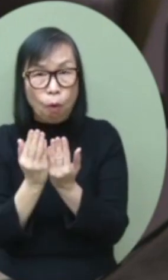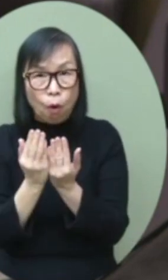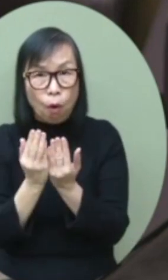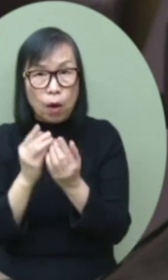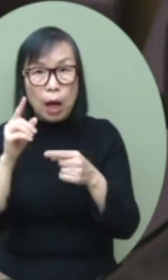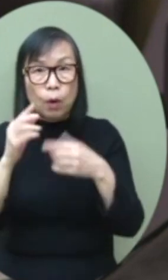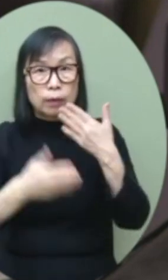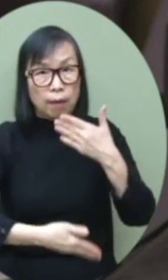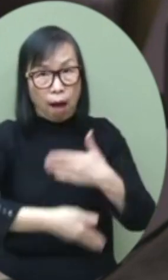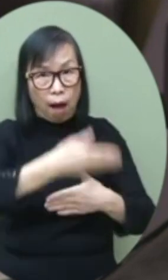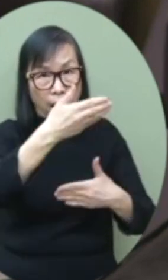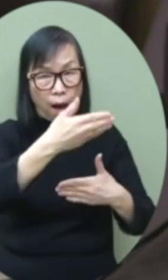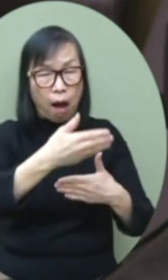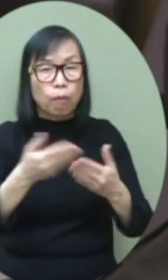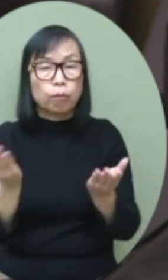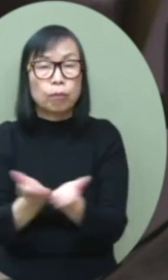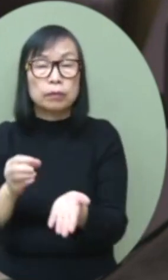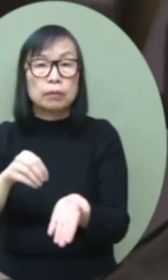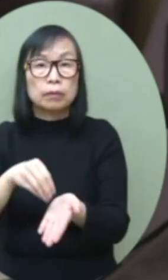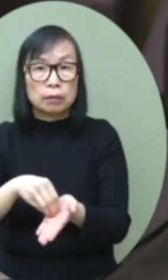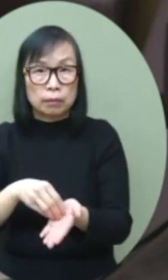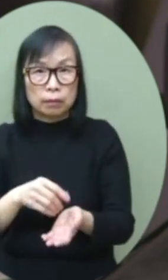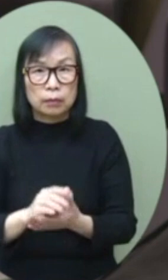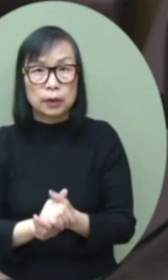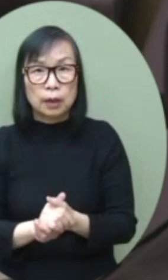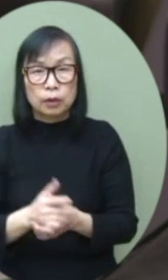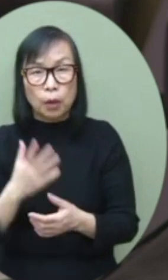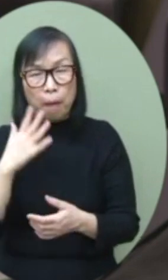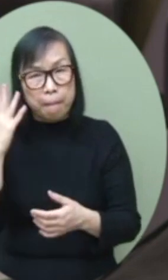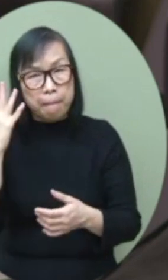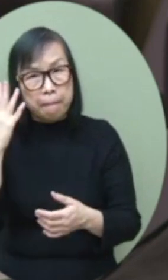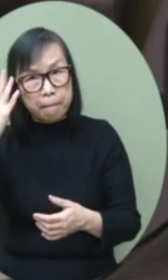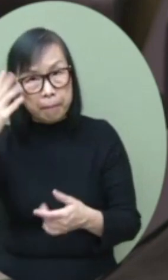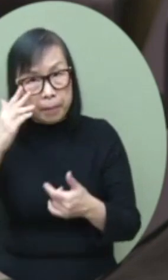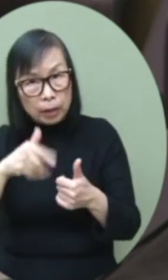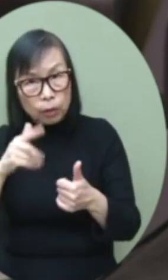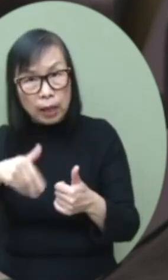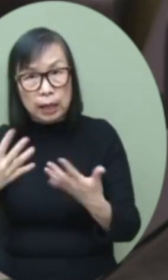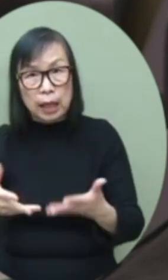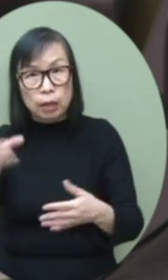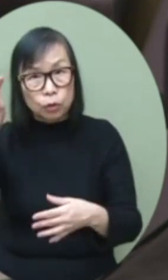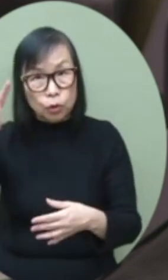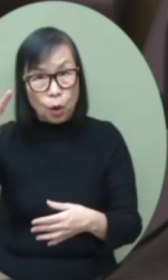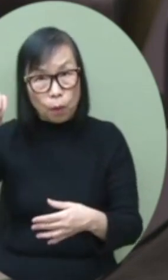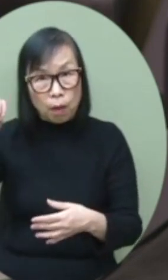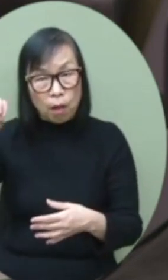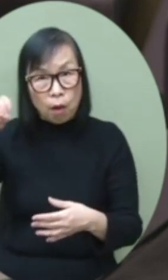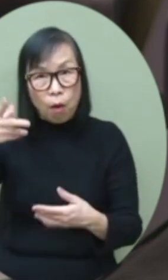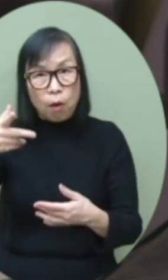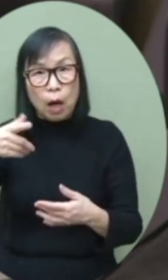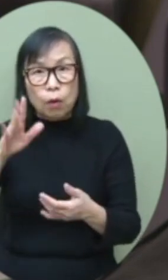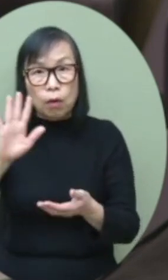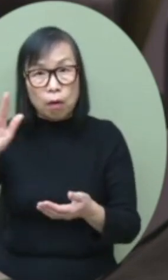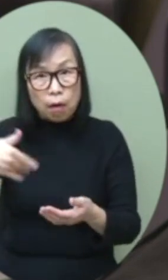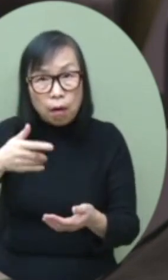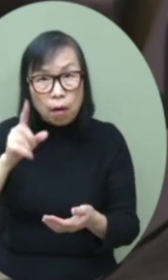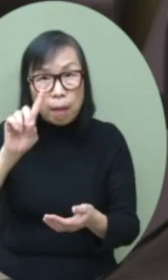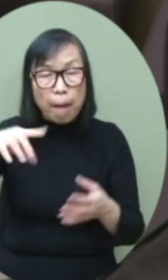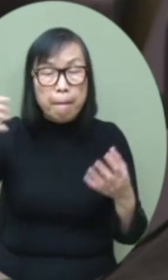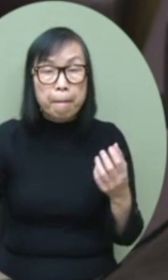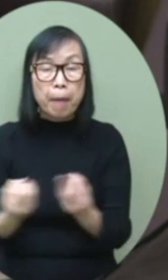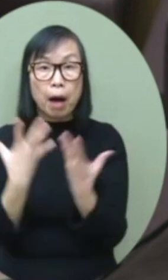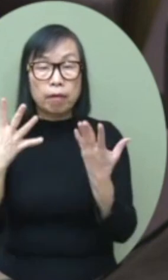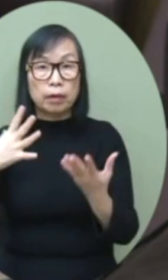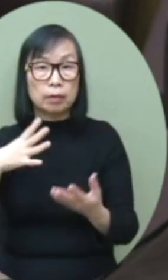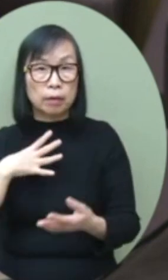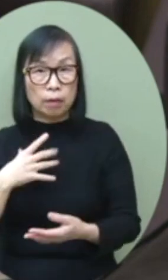大廈咧，即、就、係、是、相繼有確診嘅個案啦。咁即係想了解一下，其實而家將軍澳咧會唔會有一個苗頭咧係有爆發嘅